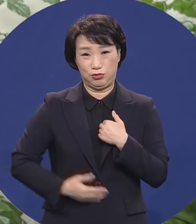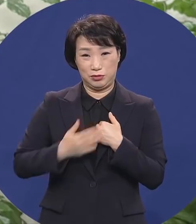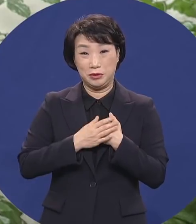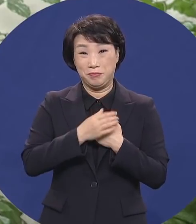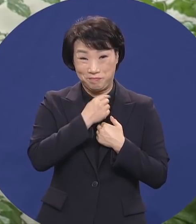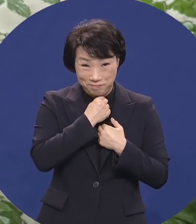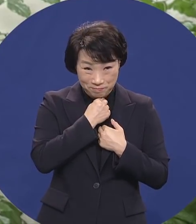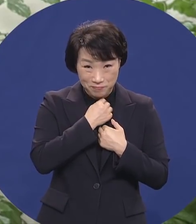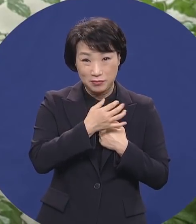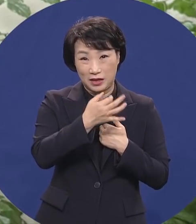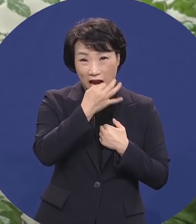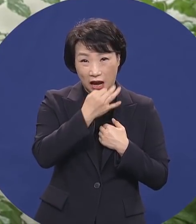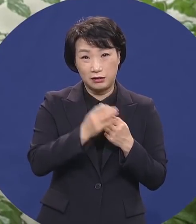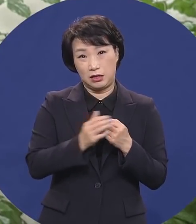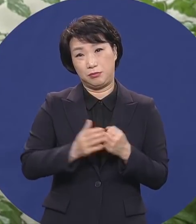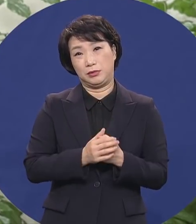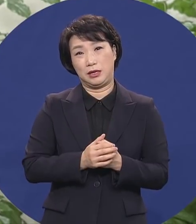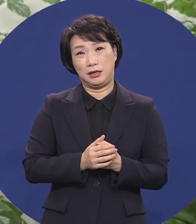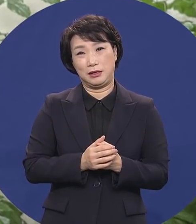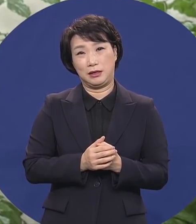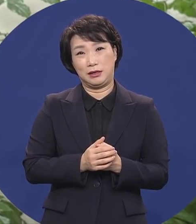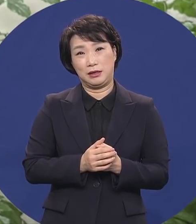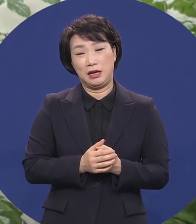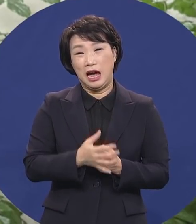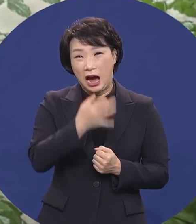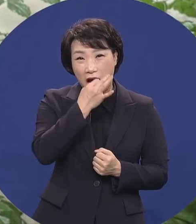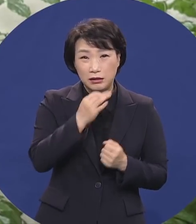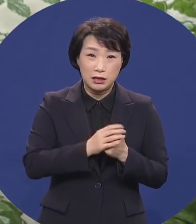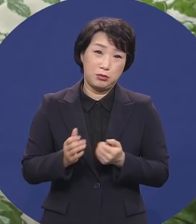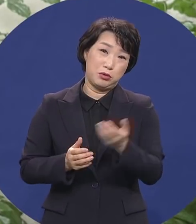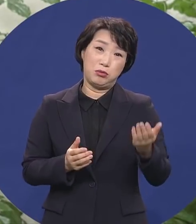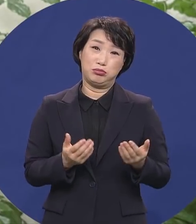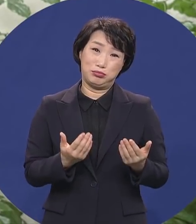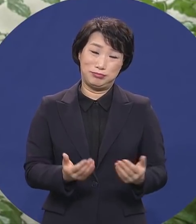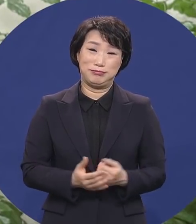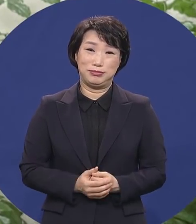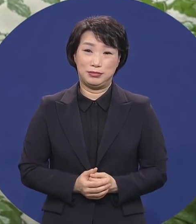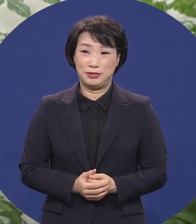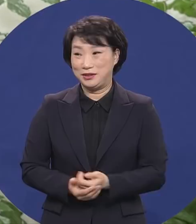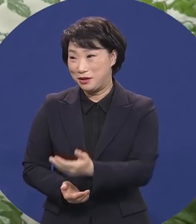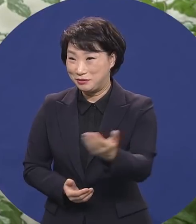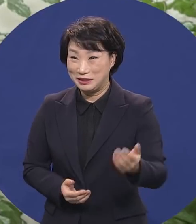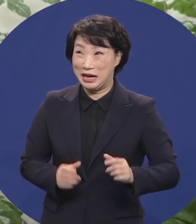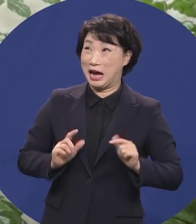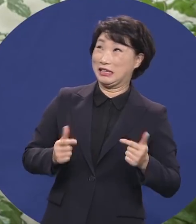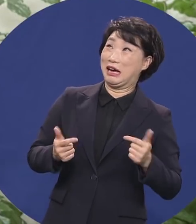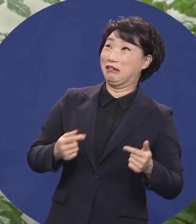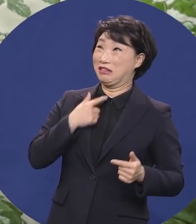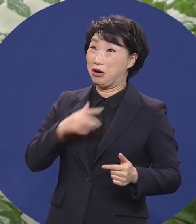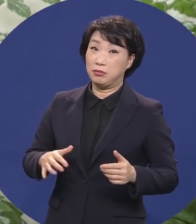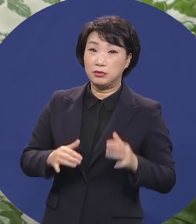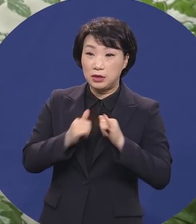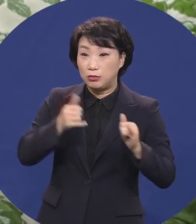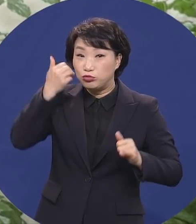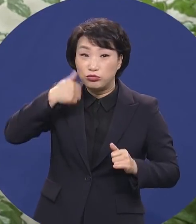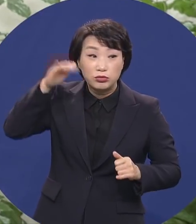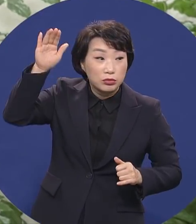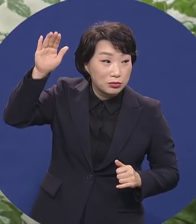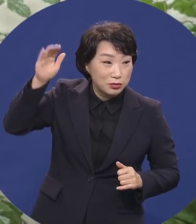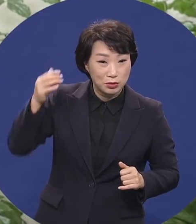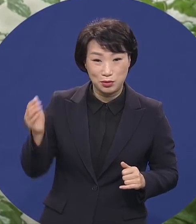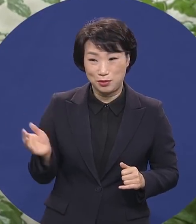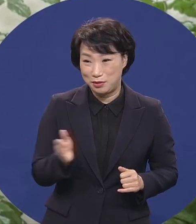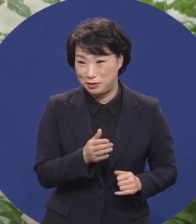육신이라는 욕심에 이끌려서. 욕심에 이끌려서. 여기 아니라고 할 사람 누가